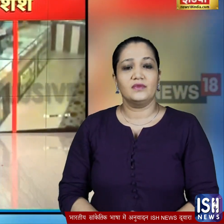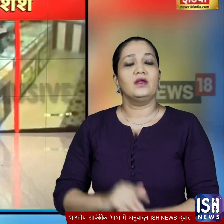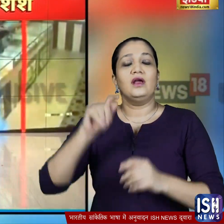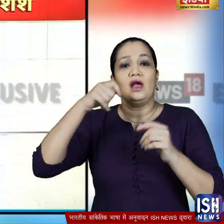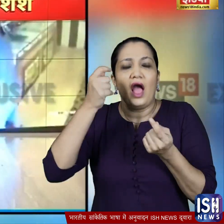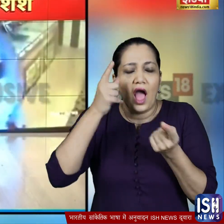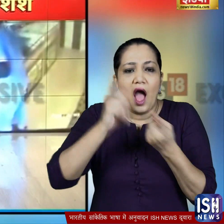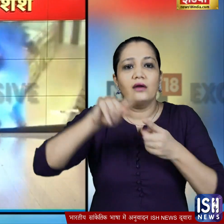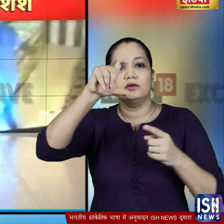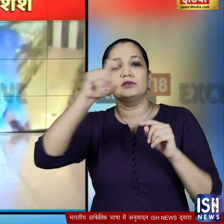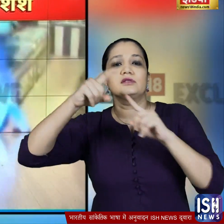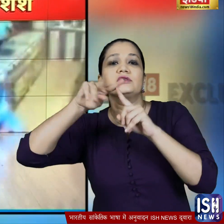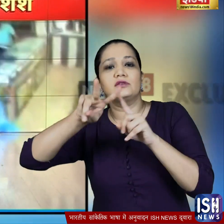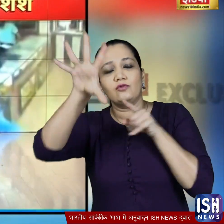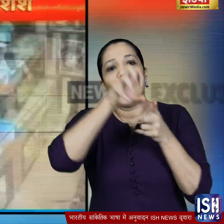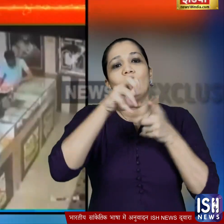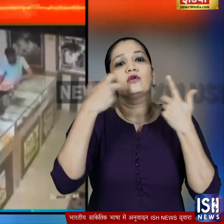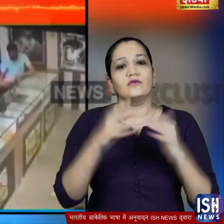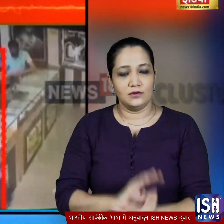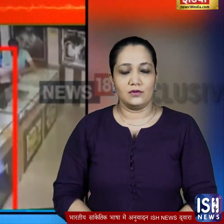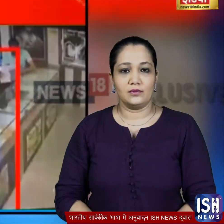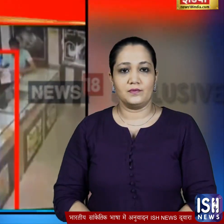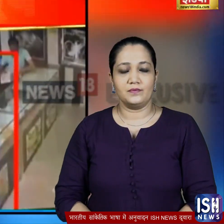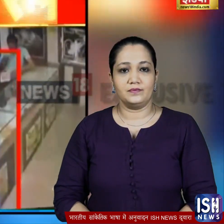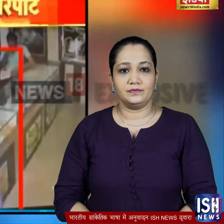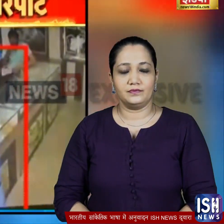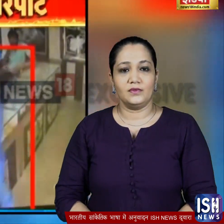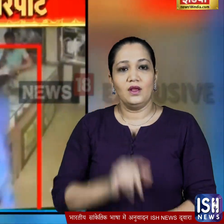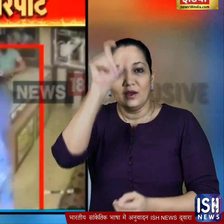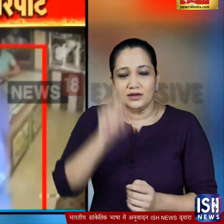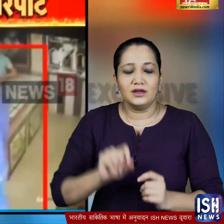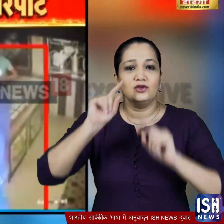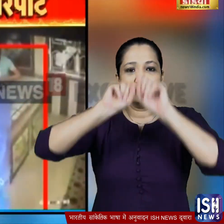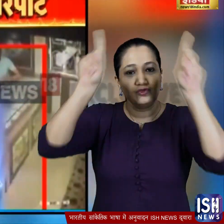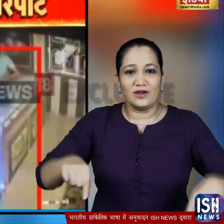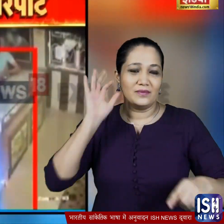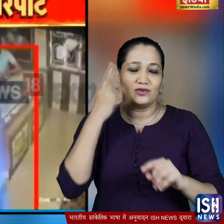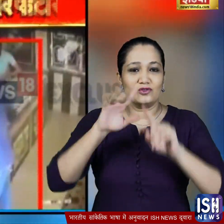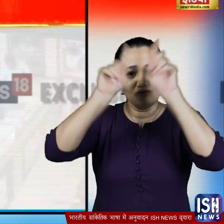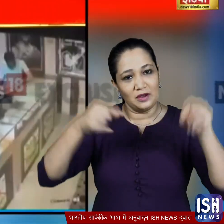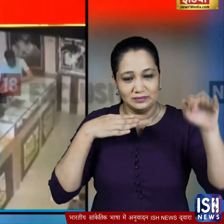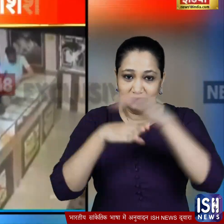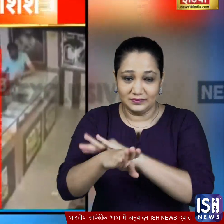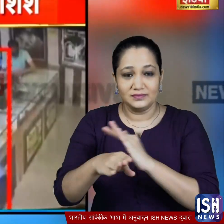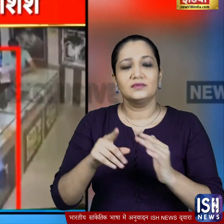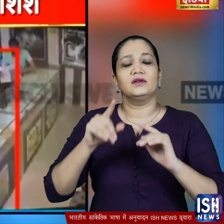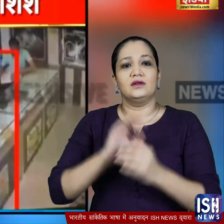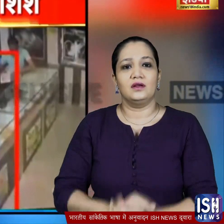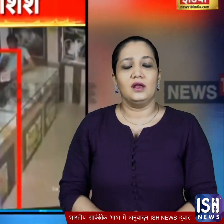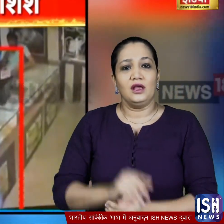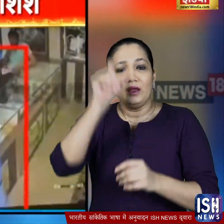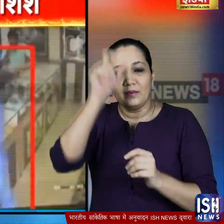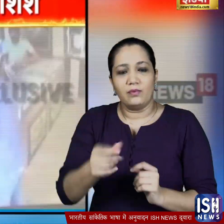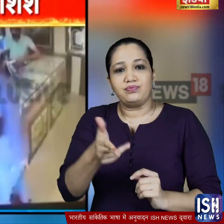में लगे सीसीटीवी कैमरे में रिकॉर्ड हो गई, जिसमें एक आदमी उस गहने की दुकान में दाखिल होता नजर आया और उसने दुकान के मालिक